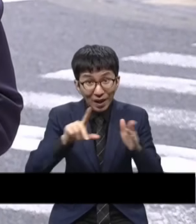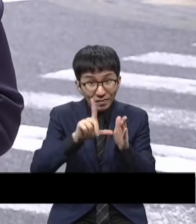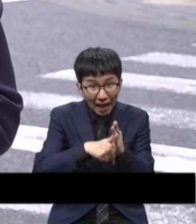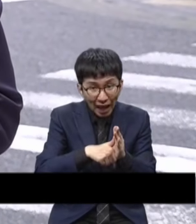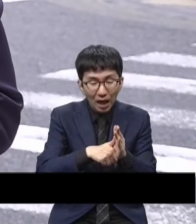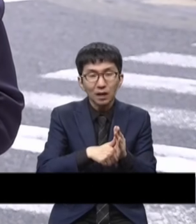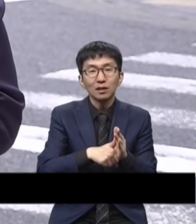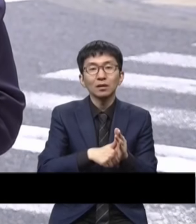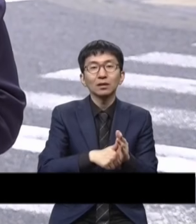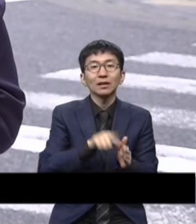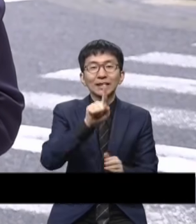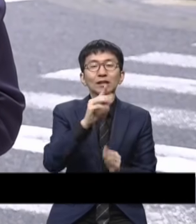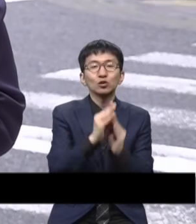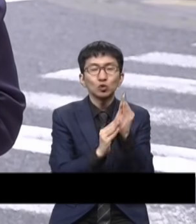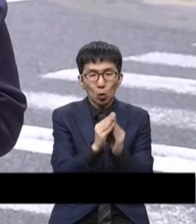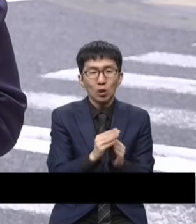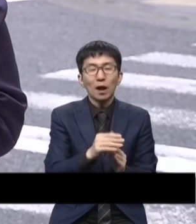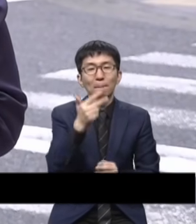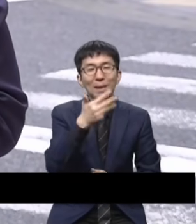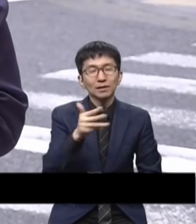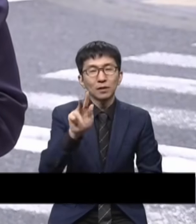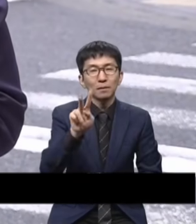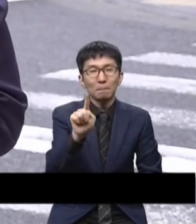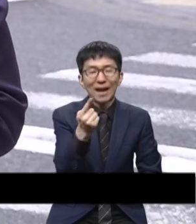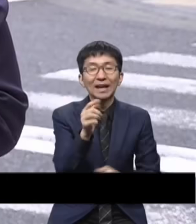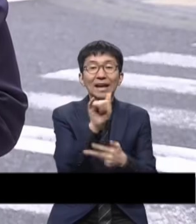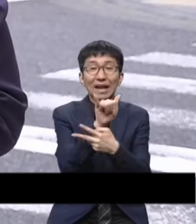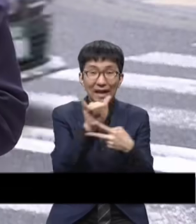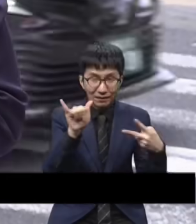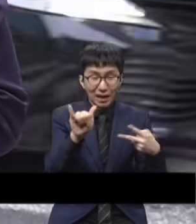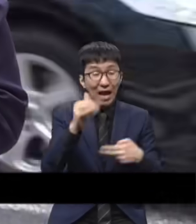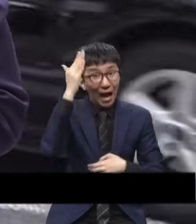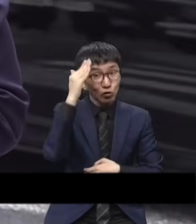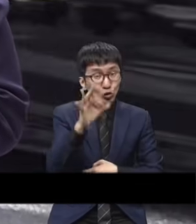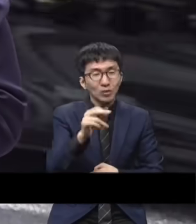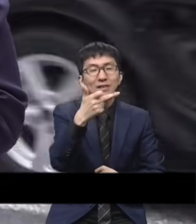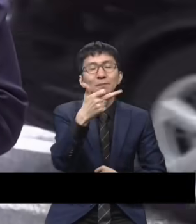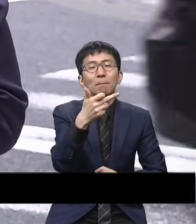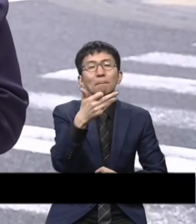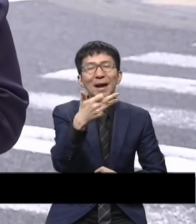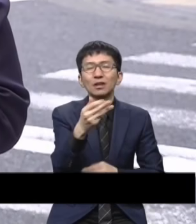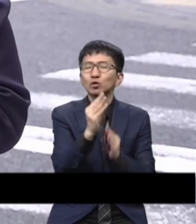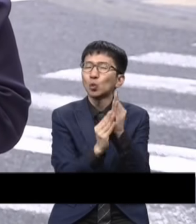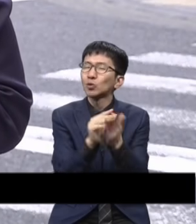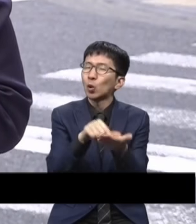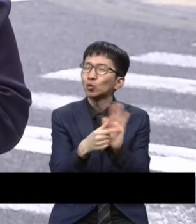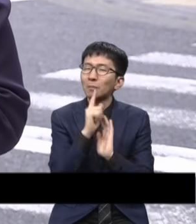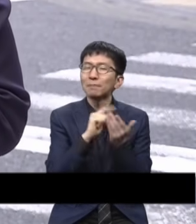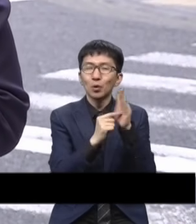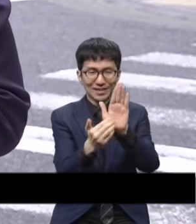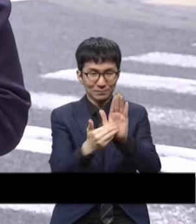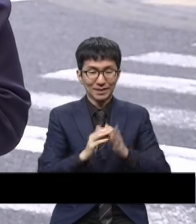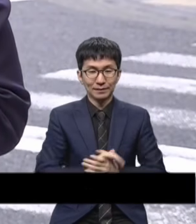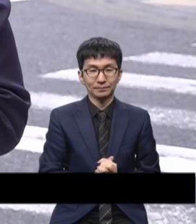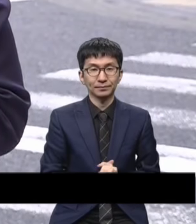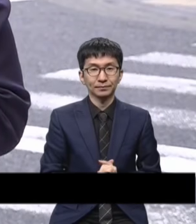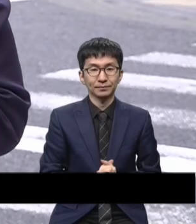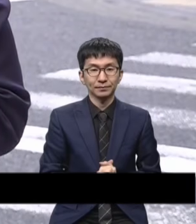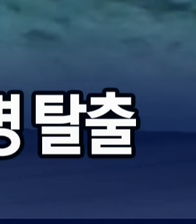1조 8,100억 엔, 우리 돈 18조 6천억 원으로 추정했습니다. 도쿄에서 SBS